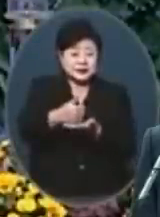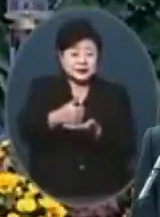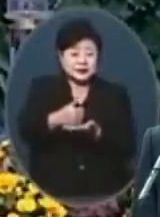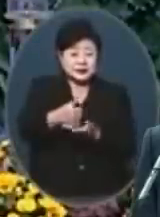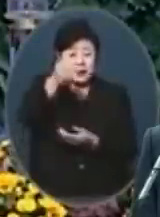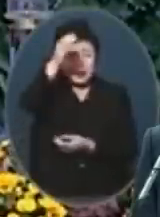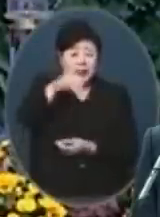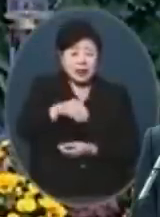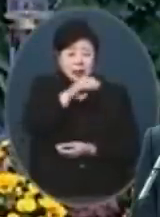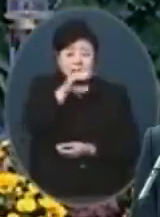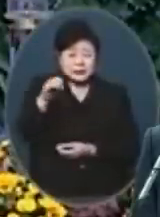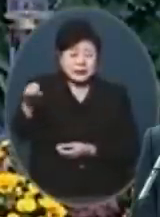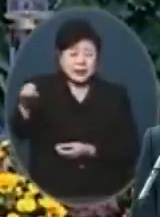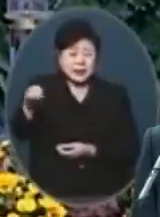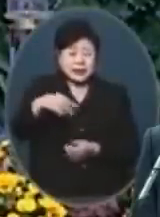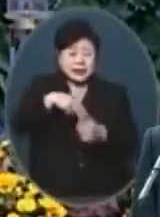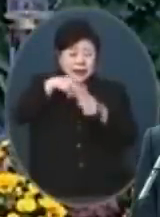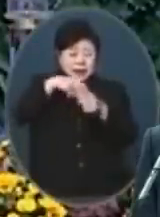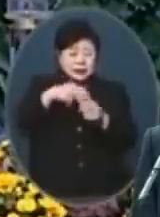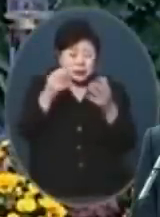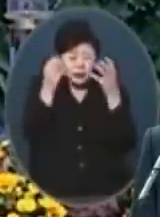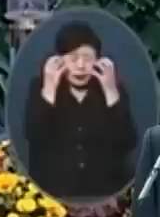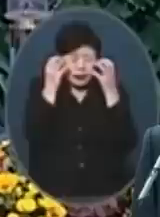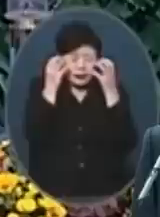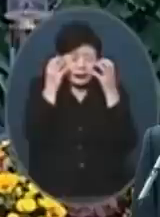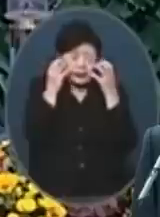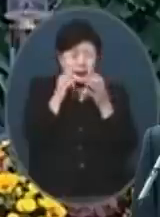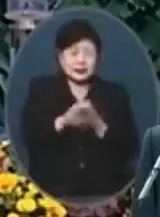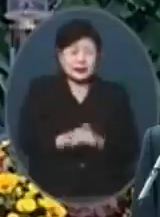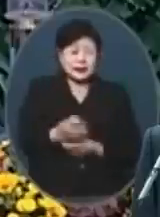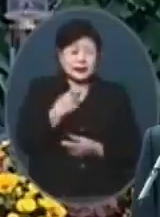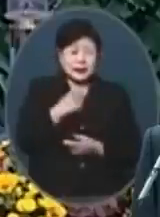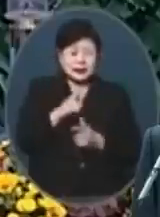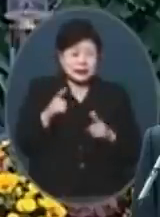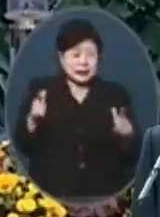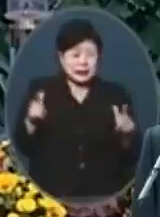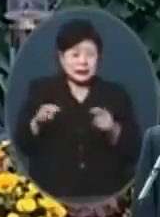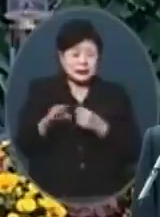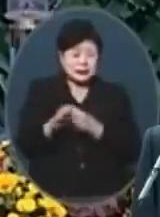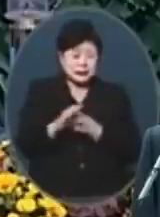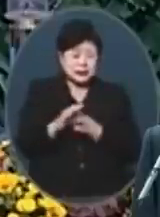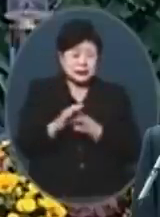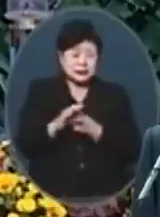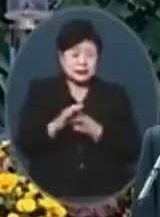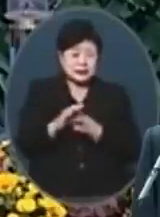갈보리 십자가 달려 고난 당하지 않으셨으면